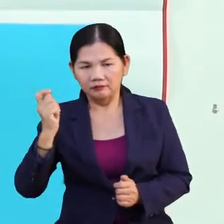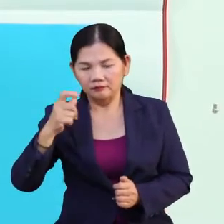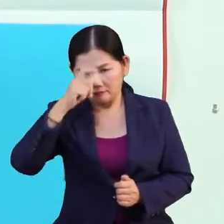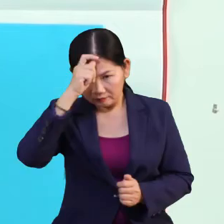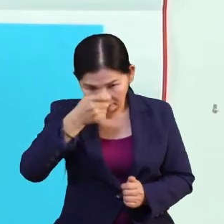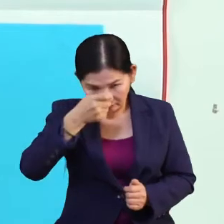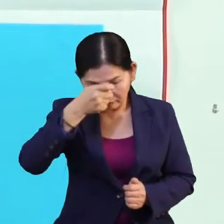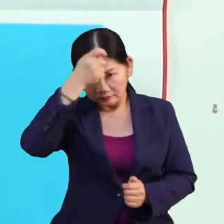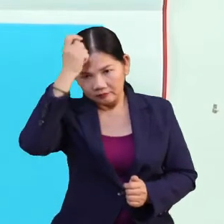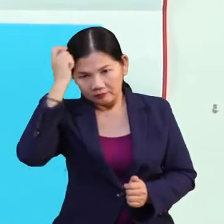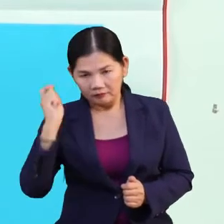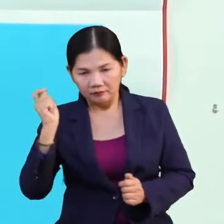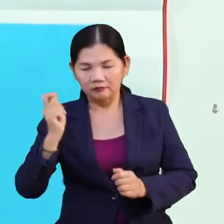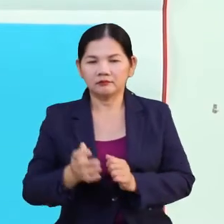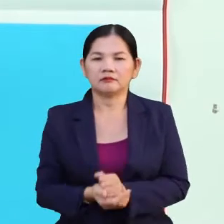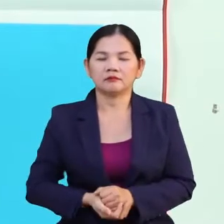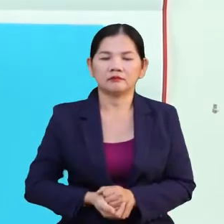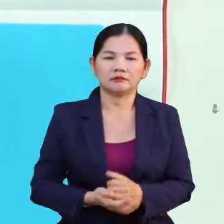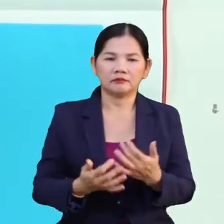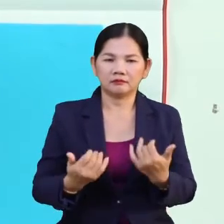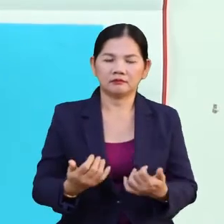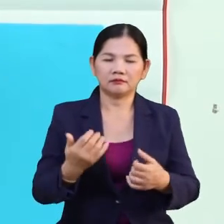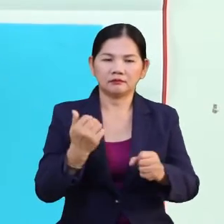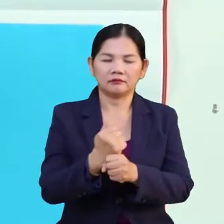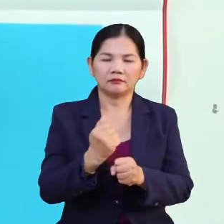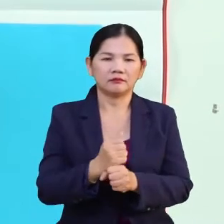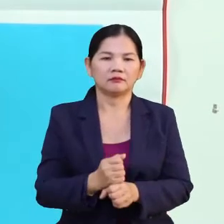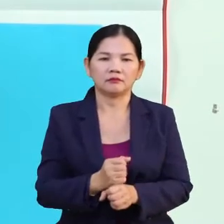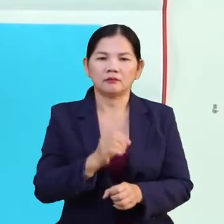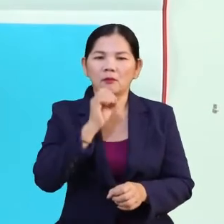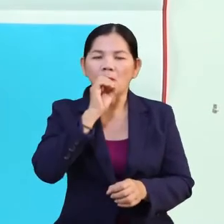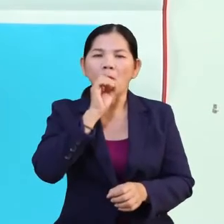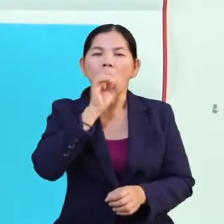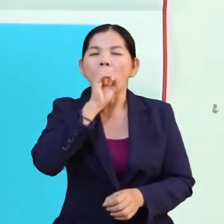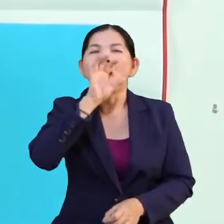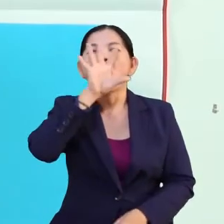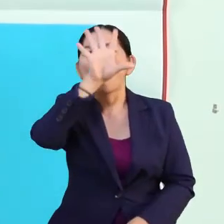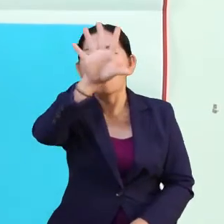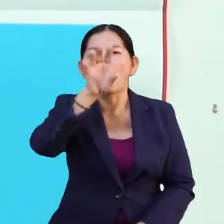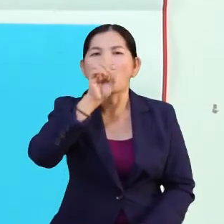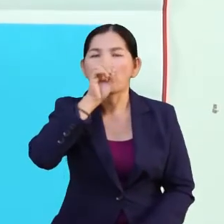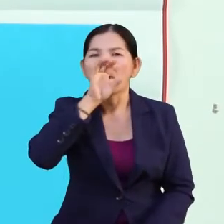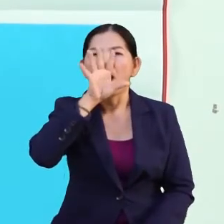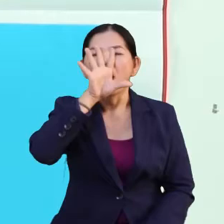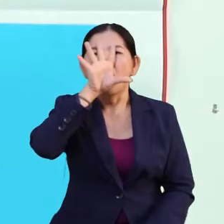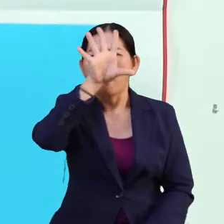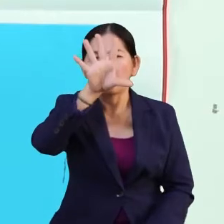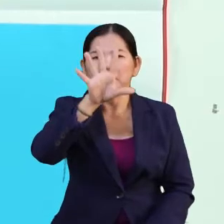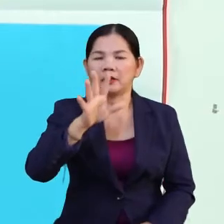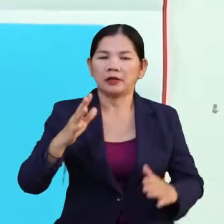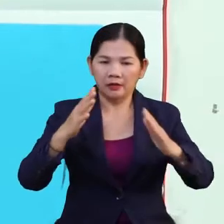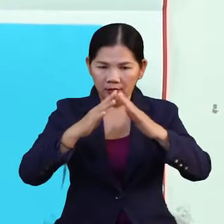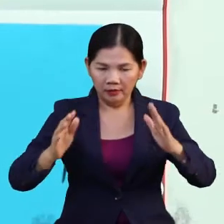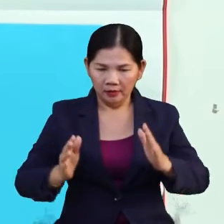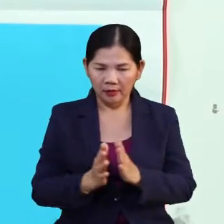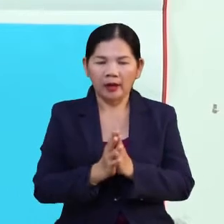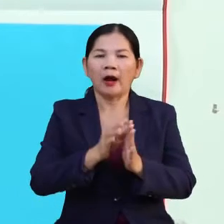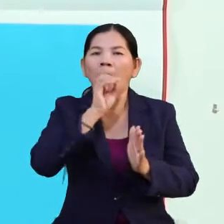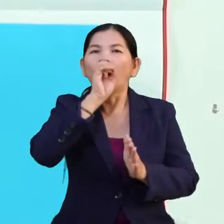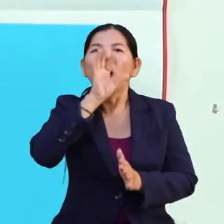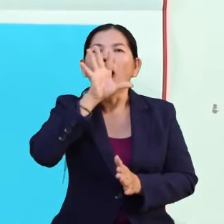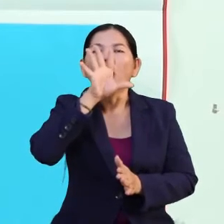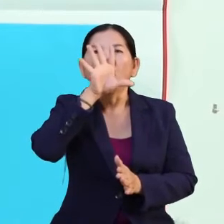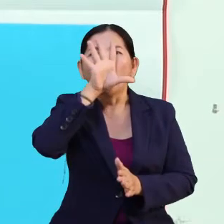មួកណាកូនចាមួយទៀតនោះគឺមិនស្រែកលោឡាចាកន្លែងវត្តអារាមគឺជាទីស្ងប់ស្ងាត់យើង